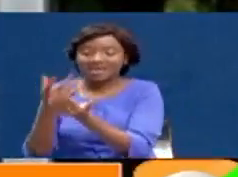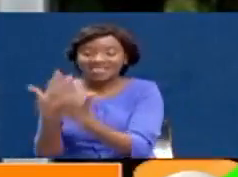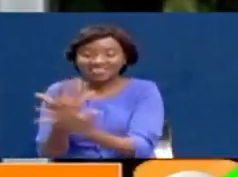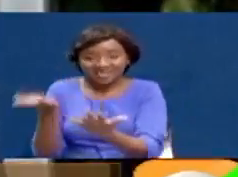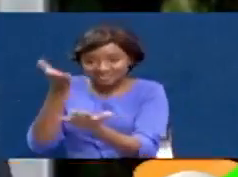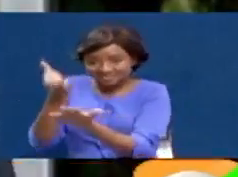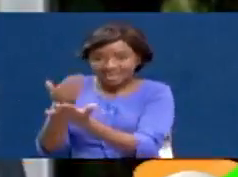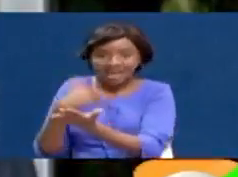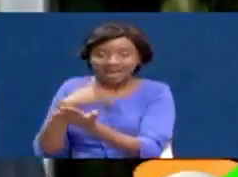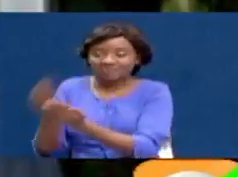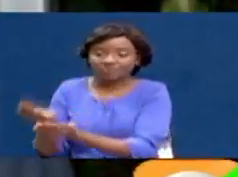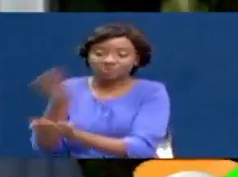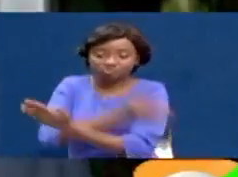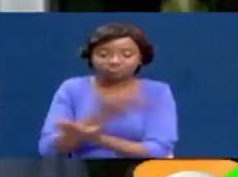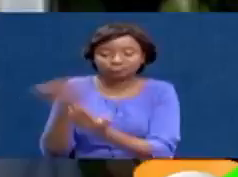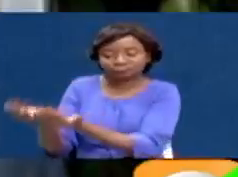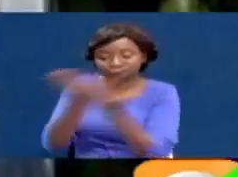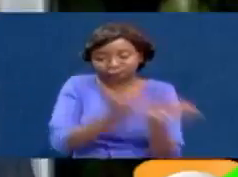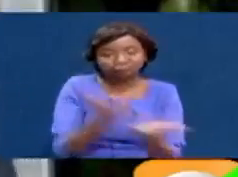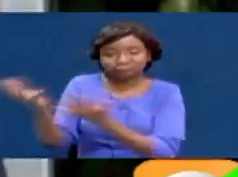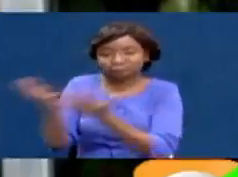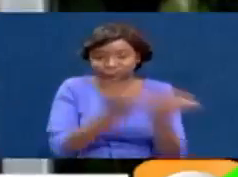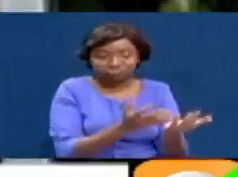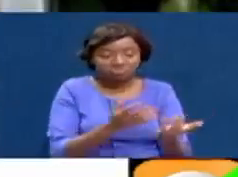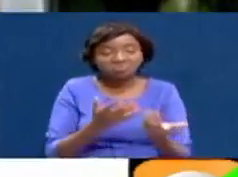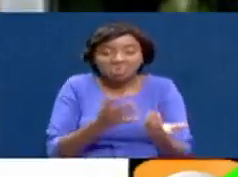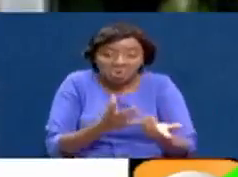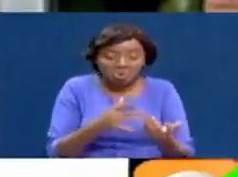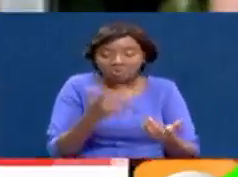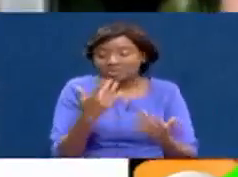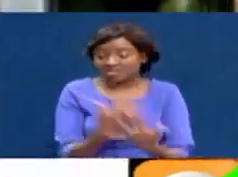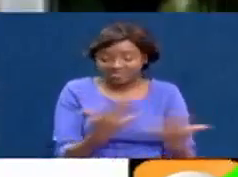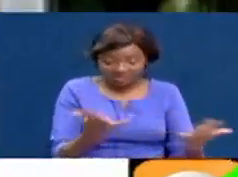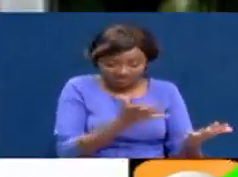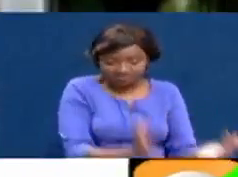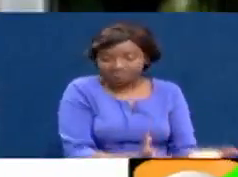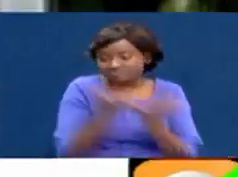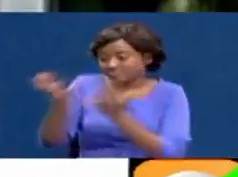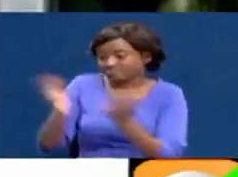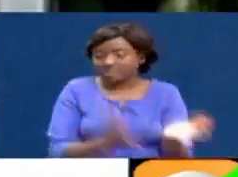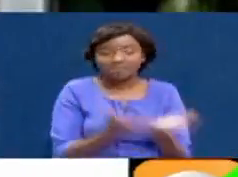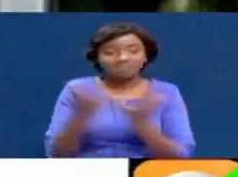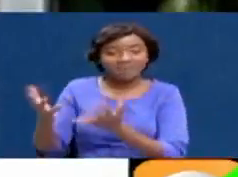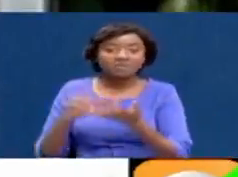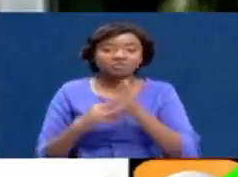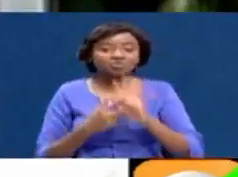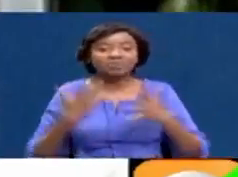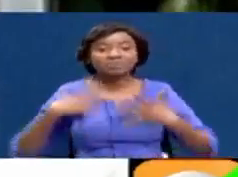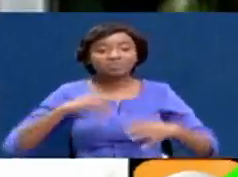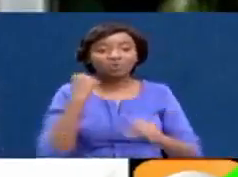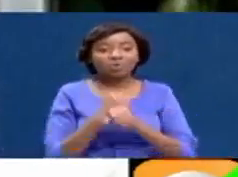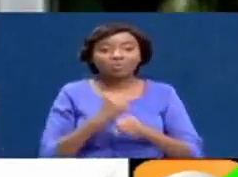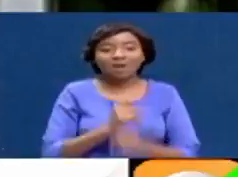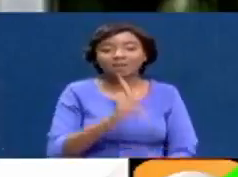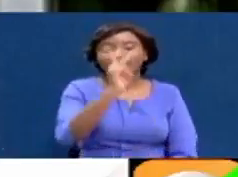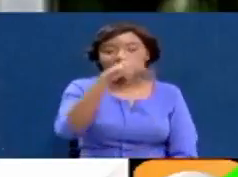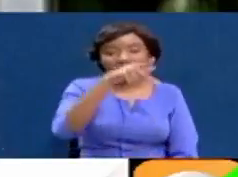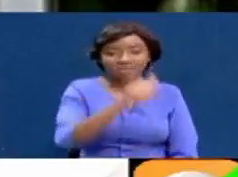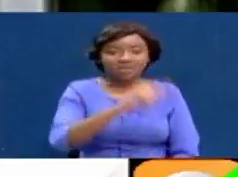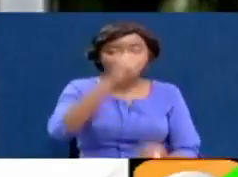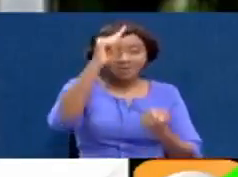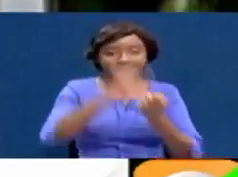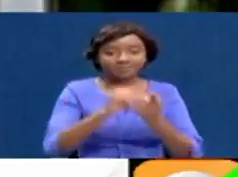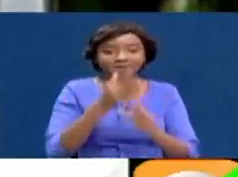for exports. And so the number of employees at the port of Mombasa has been reduced from